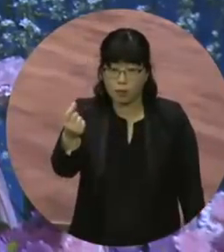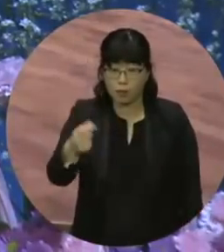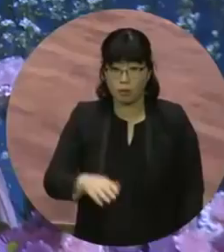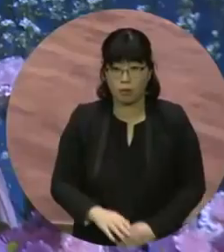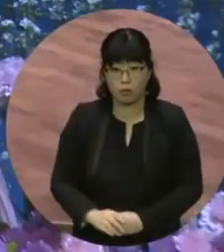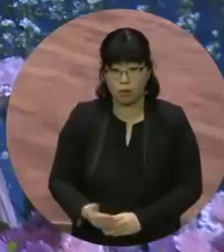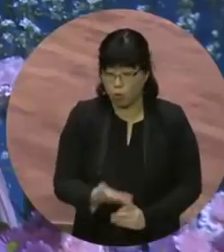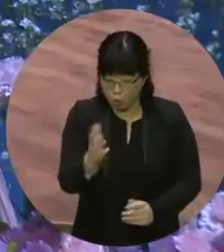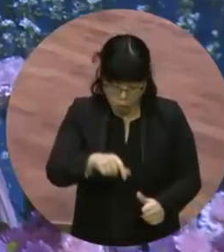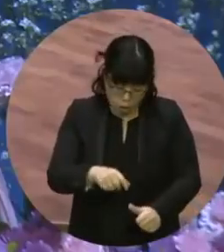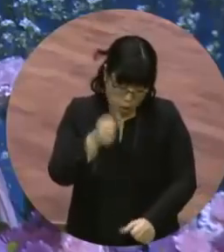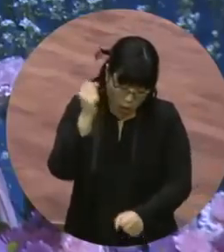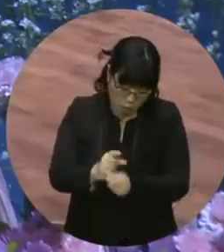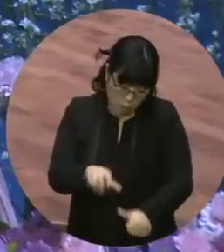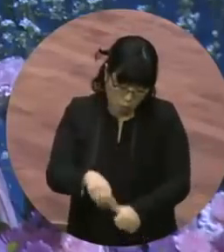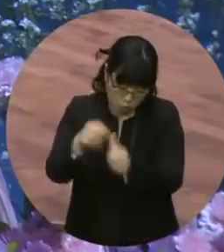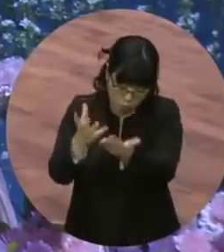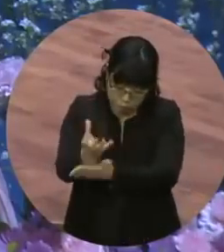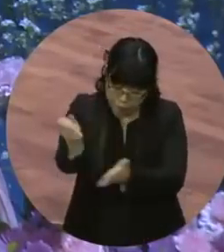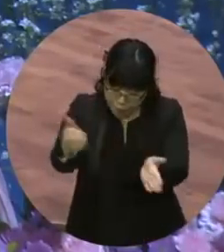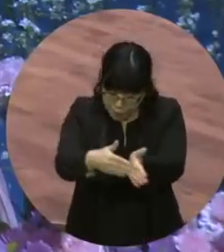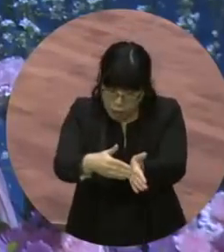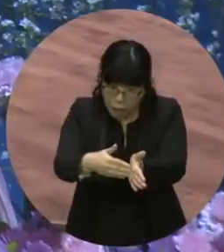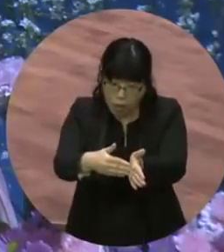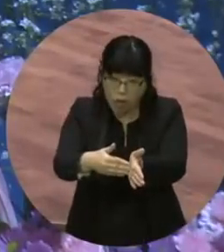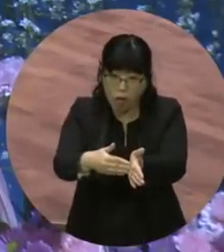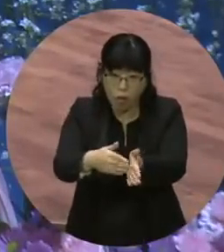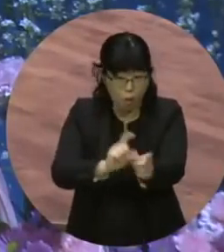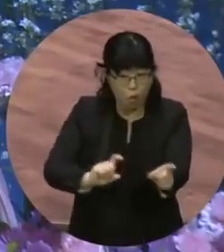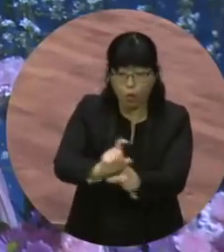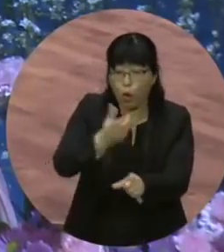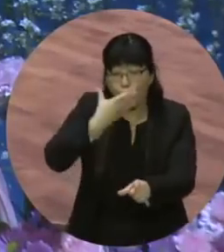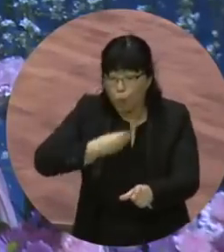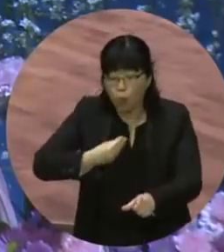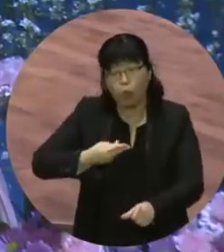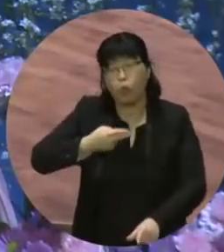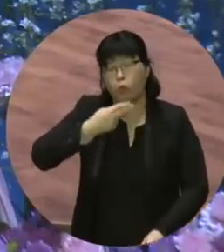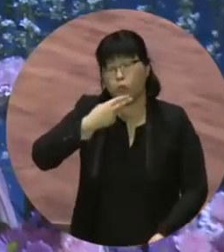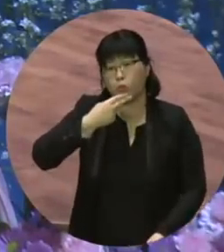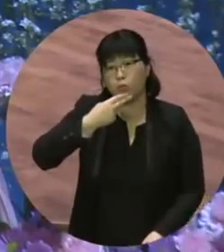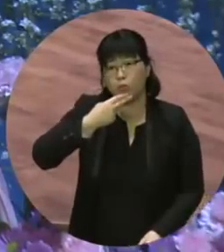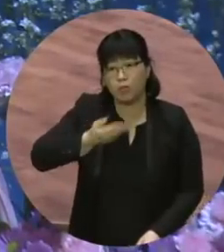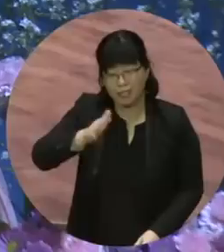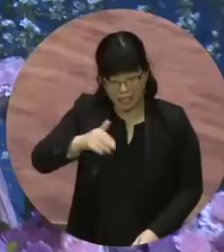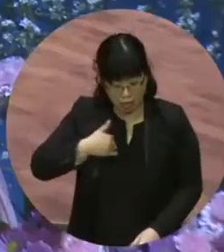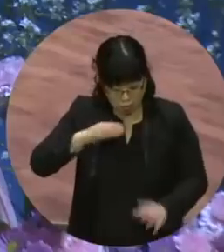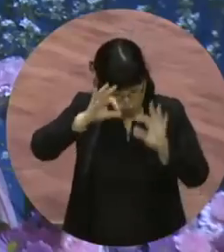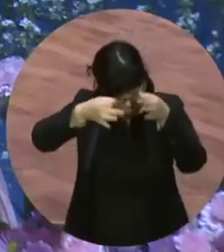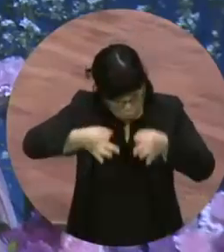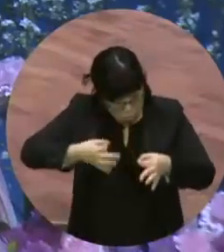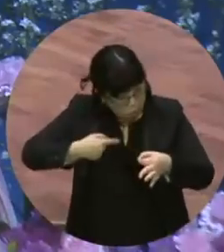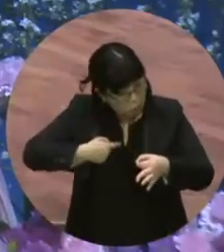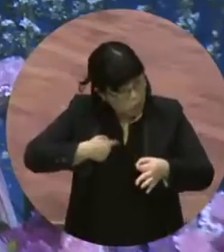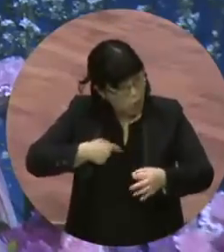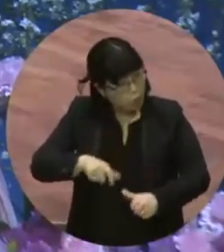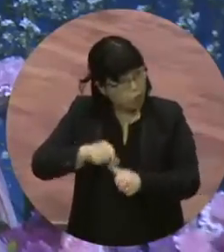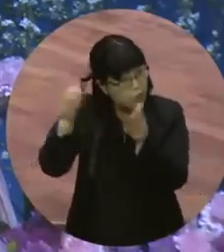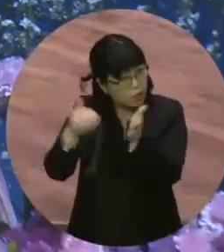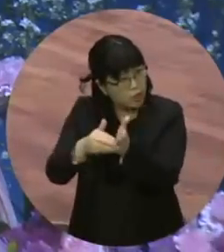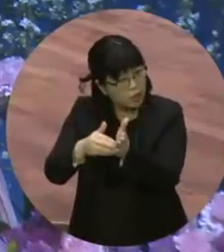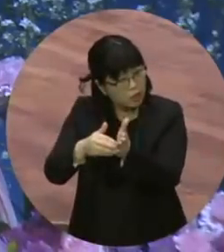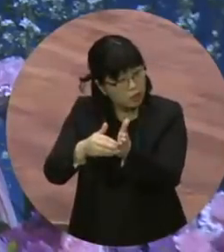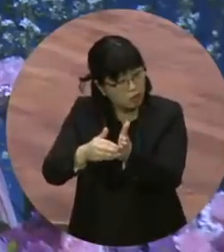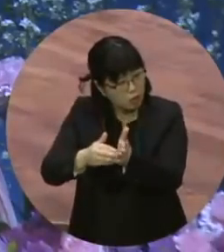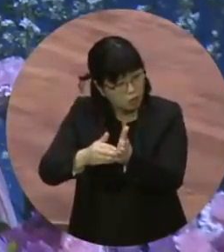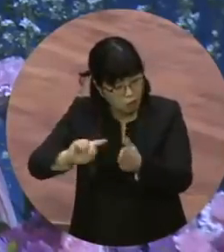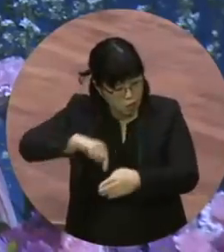받았습니다. 그런데 여러분 그 상태 가지고 세워보면 못한단 말이에요. 그냥 하나님이 영적으로